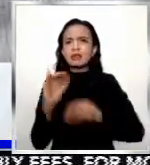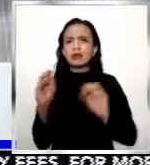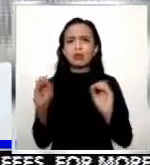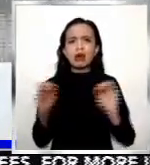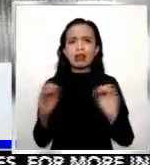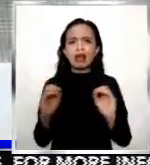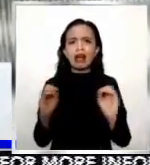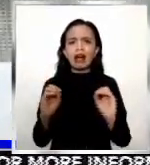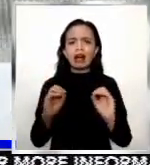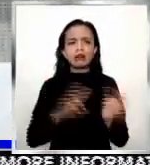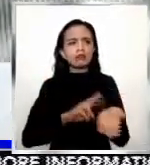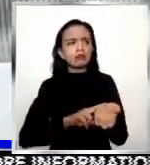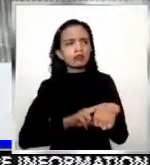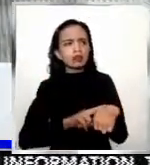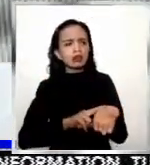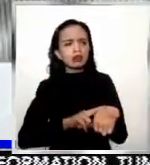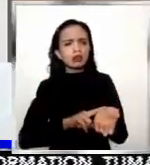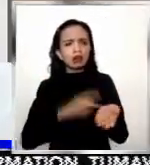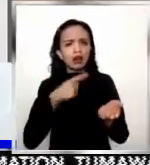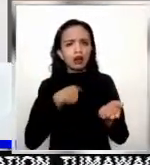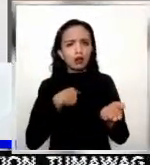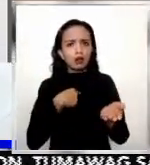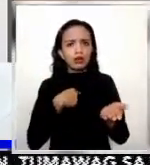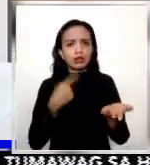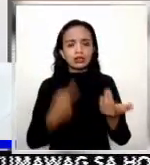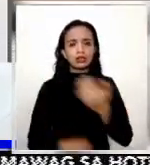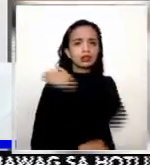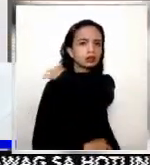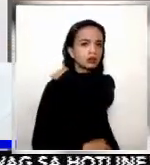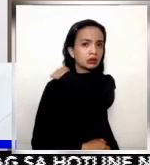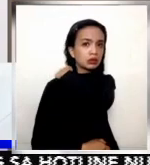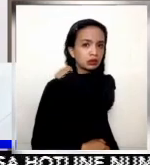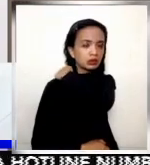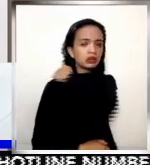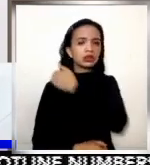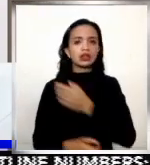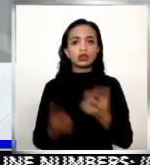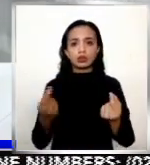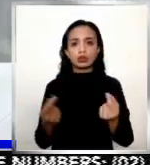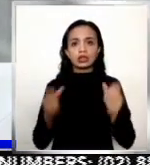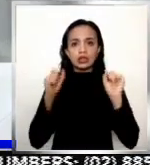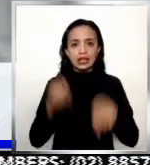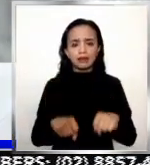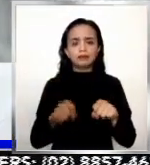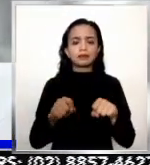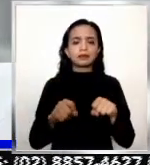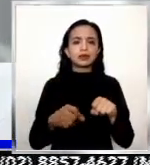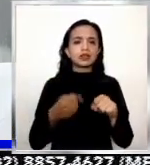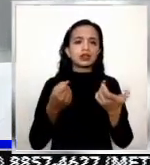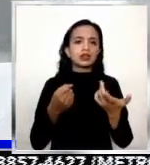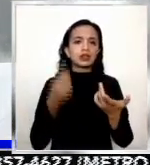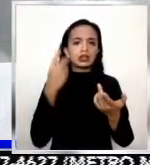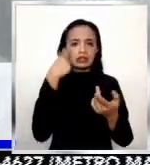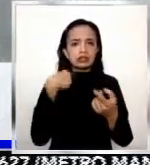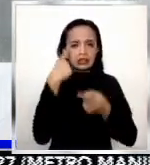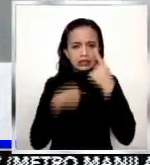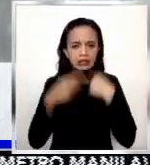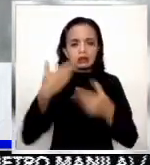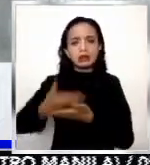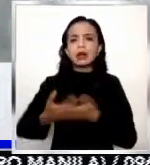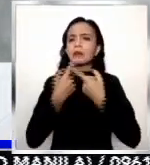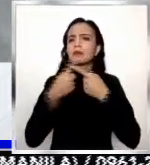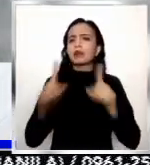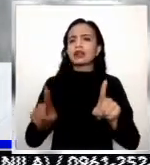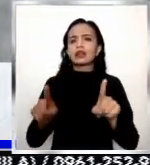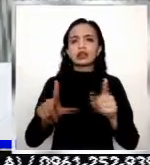reaction, ninirab ko po siya sa likod para makaiyak po yung baby. Mabuti na lang at makalipas ang